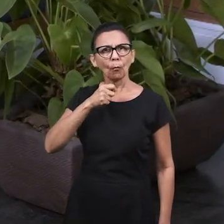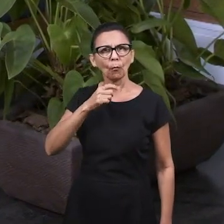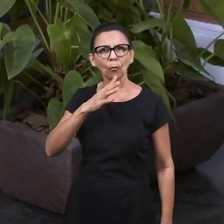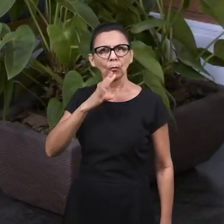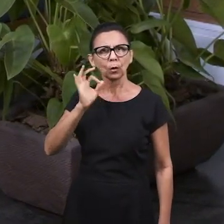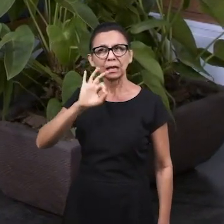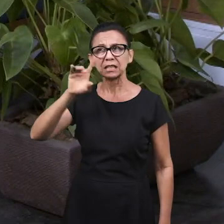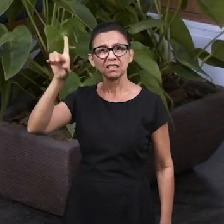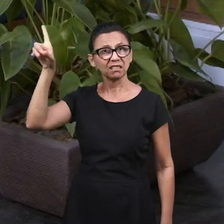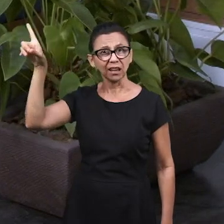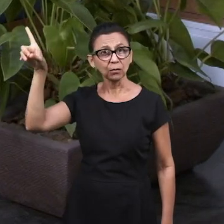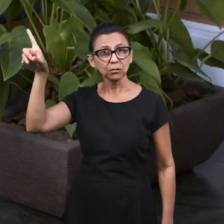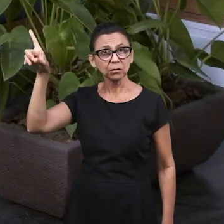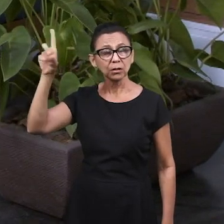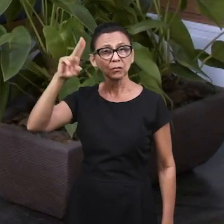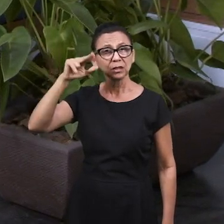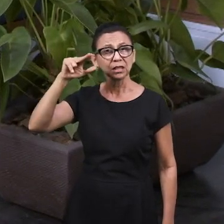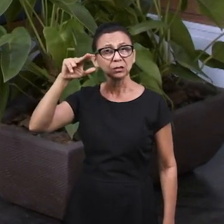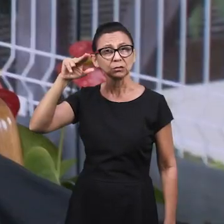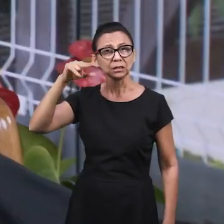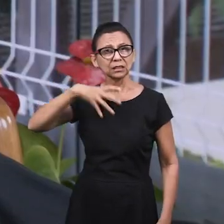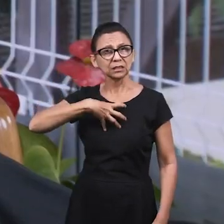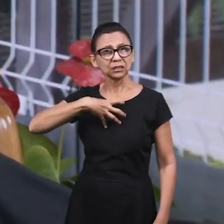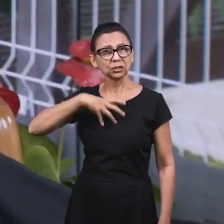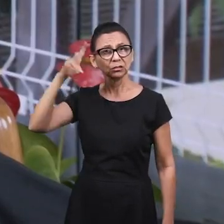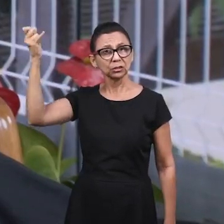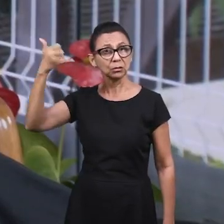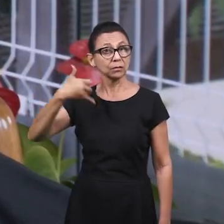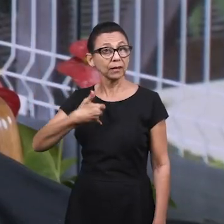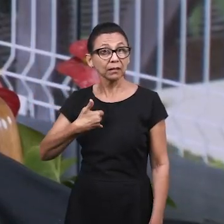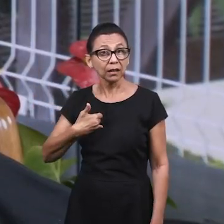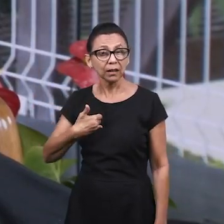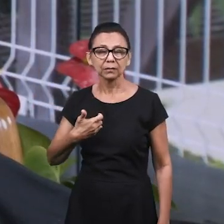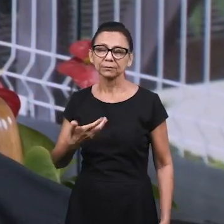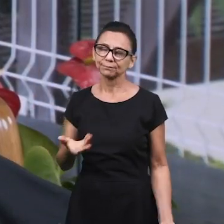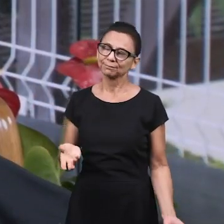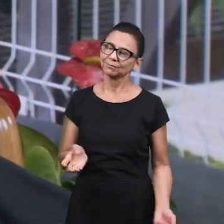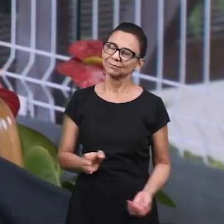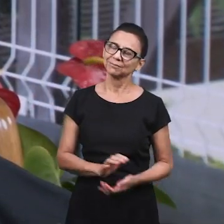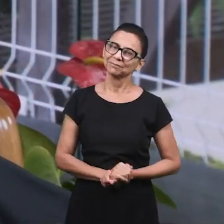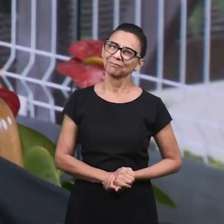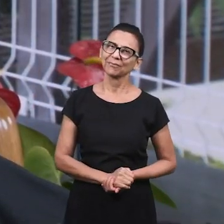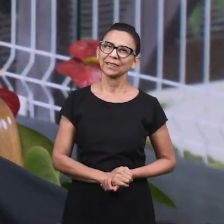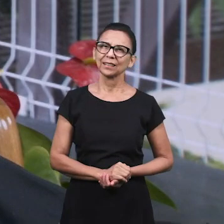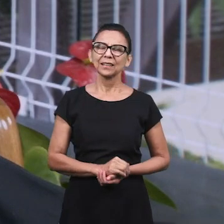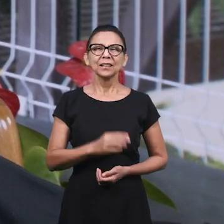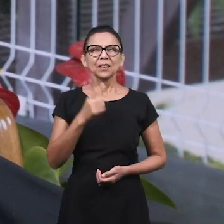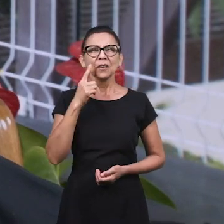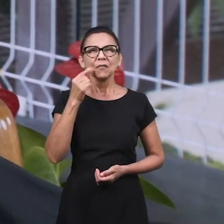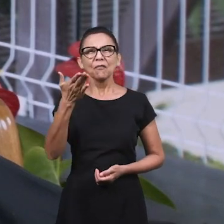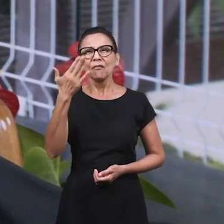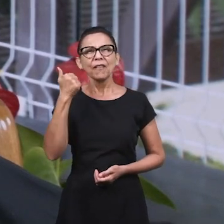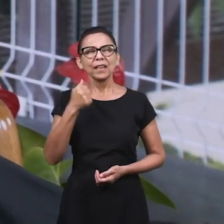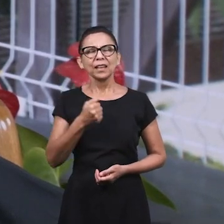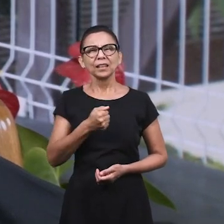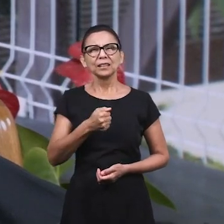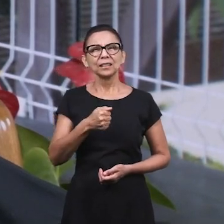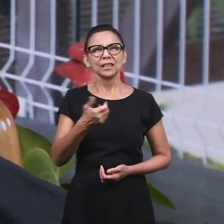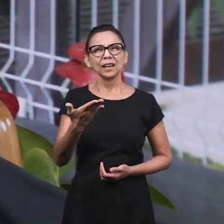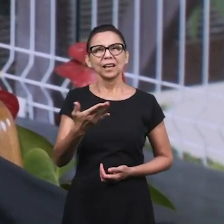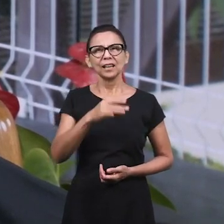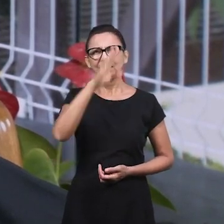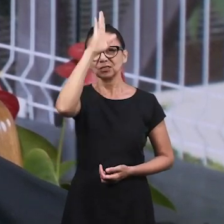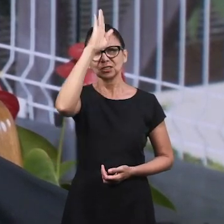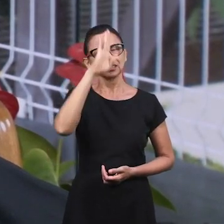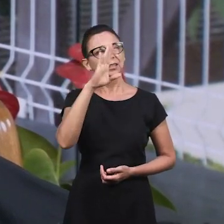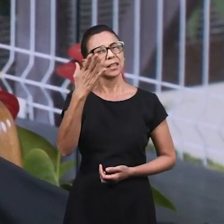qui ne connaissez pas encore, vous qui n'avez pas encore entendu savoir, nous avons un canal direct pour vous répondre. Appelez-nous gratuitement